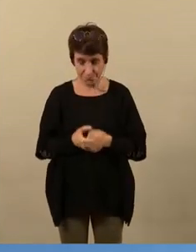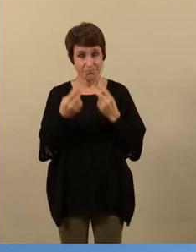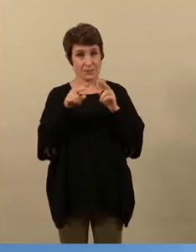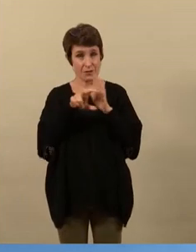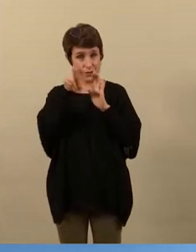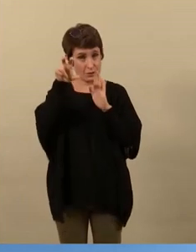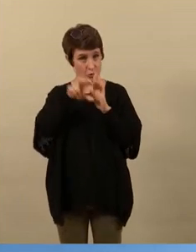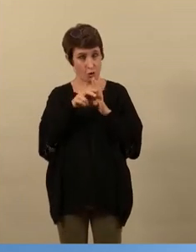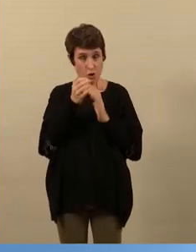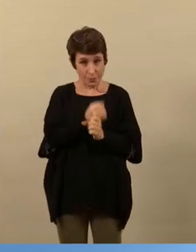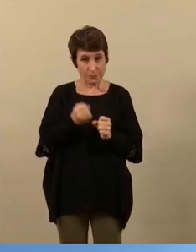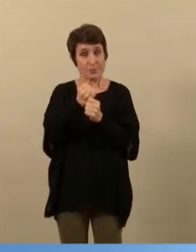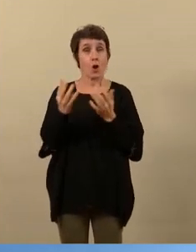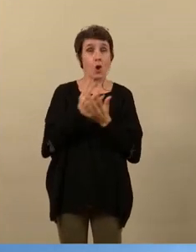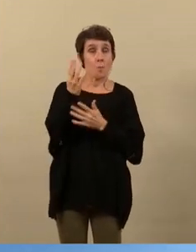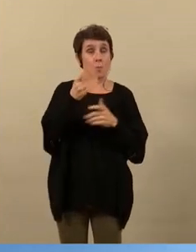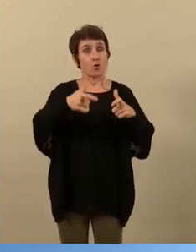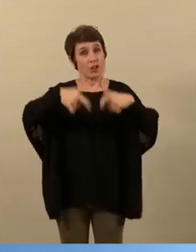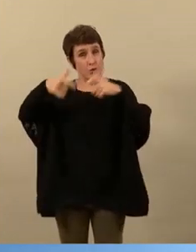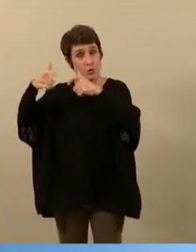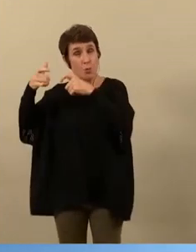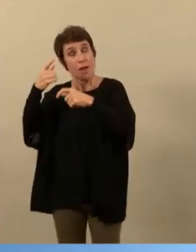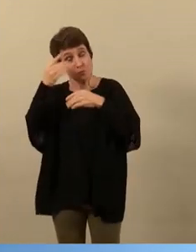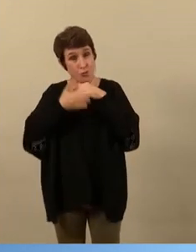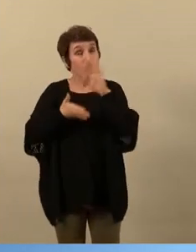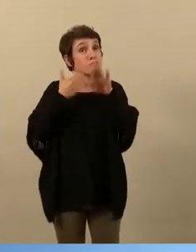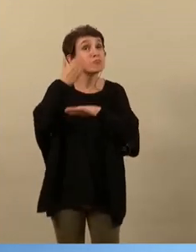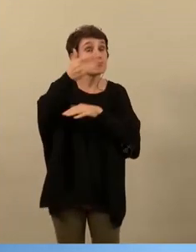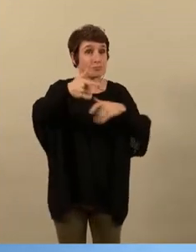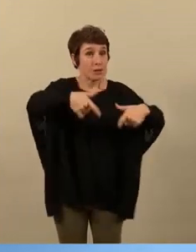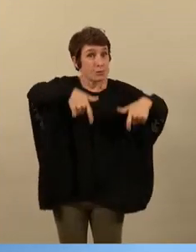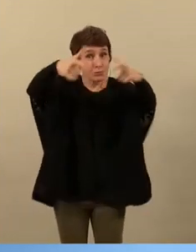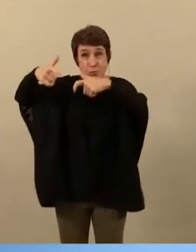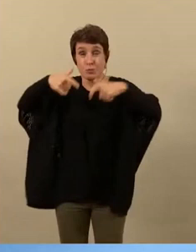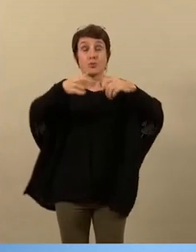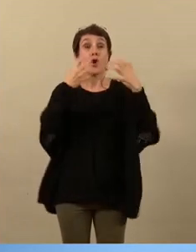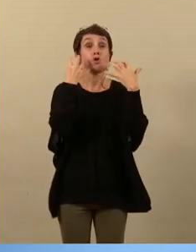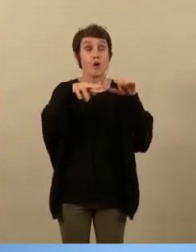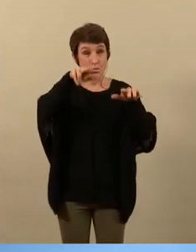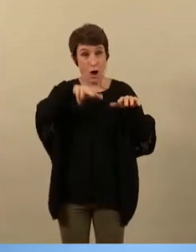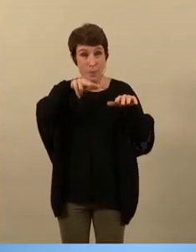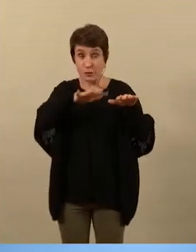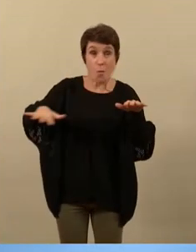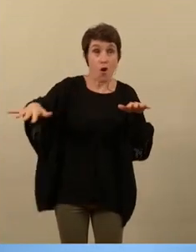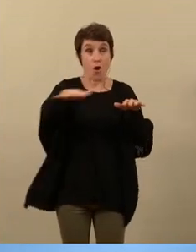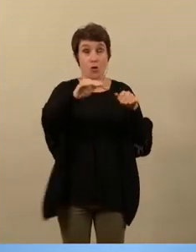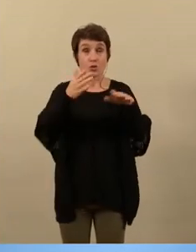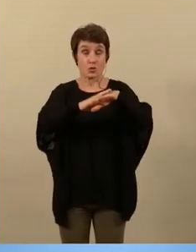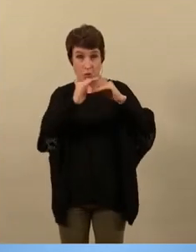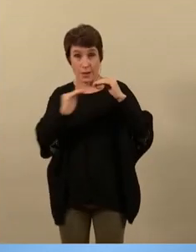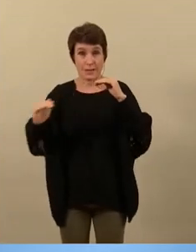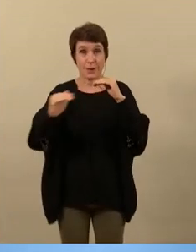projet urbain qui prévoit la construction de près de 900 logements d'ici 2035 sur ce site. Un peu plus de 200 ont